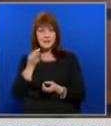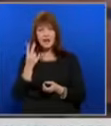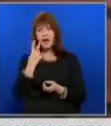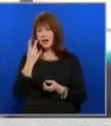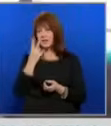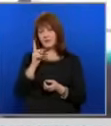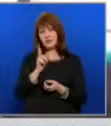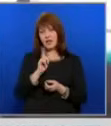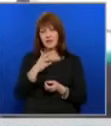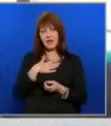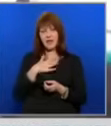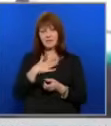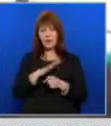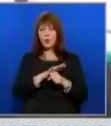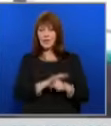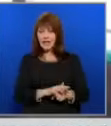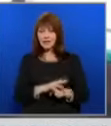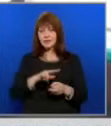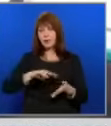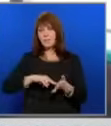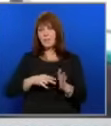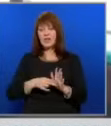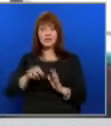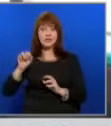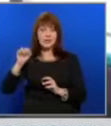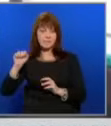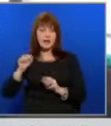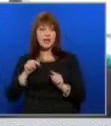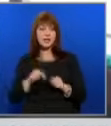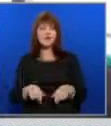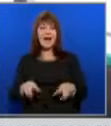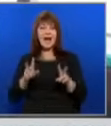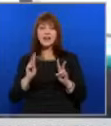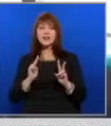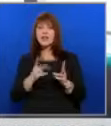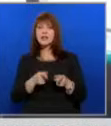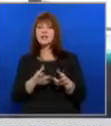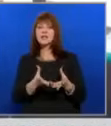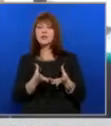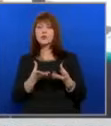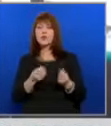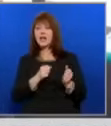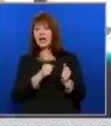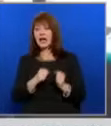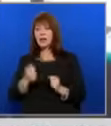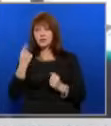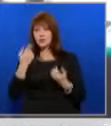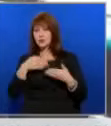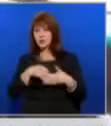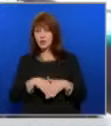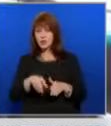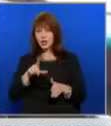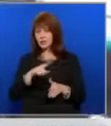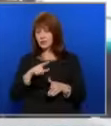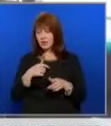имал натиск от политически партии, защото това решение те са го взели късно с нощи и сутринта даже и ние